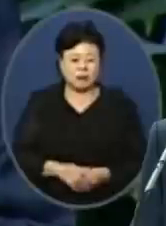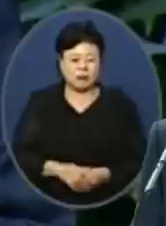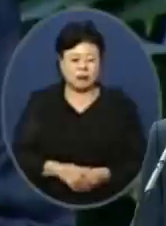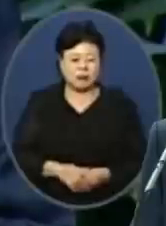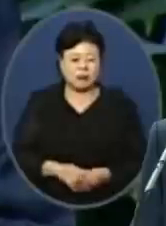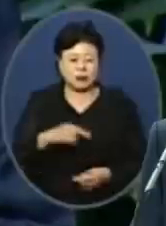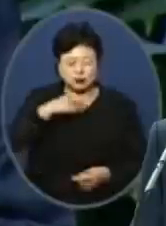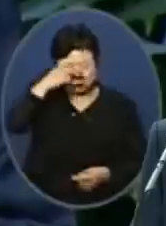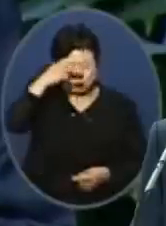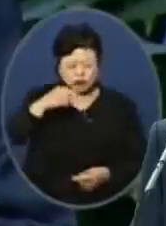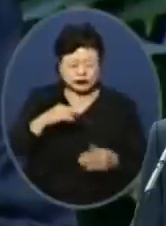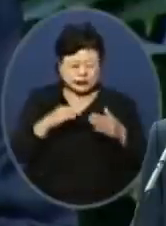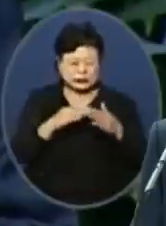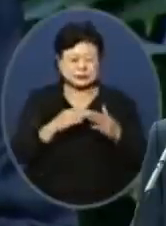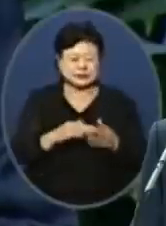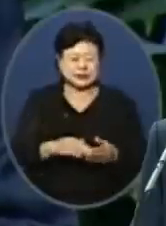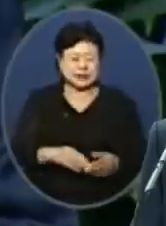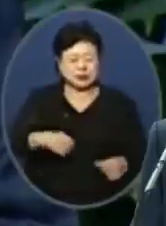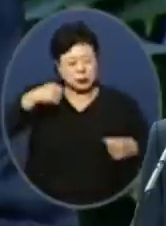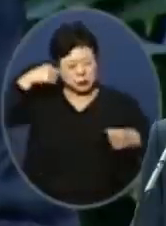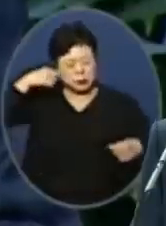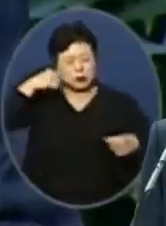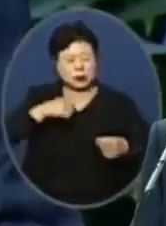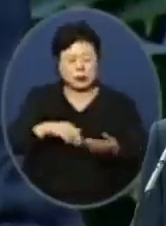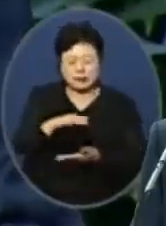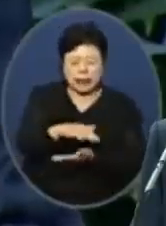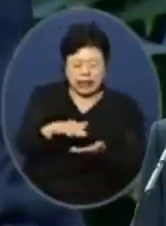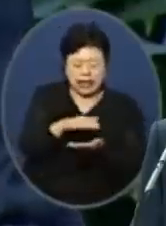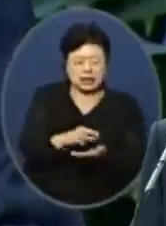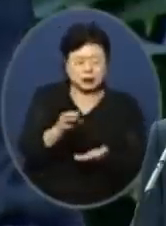카바레나 카페에 가서 놀기 때문에